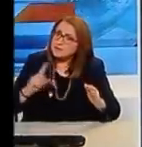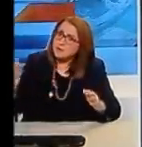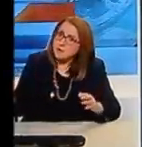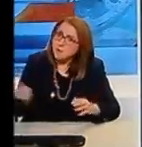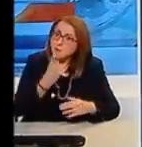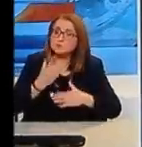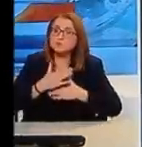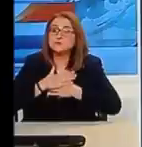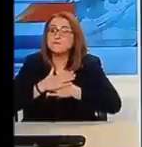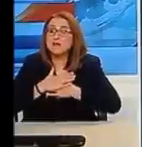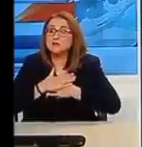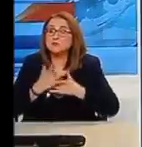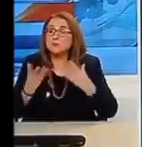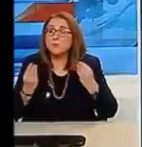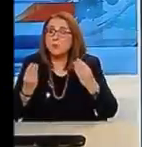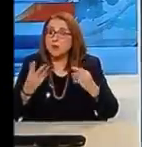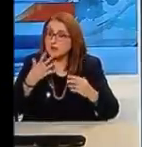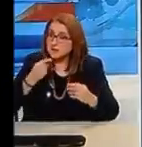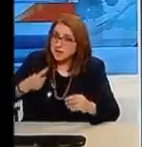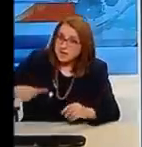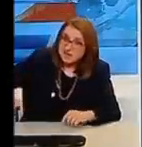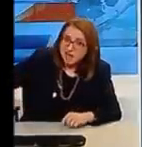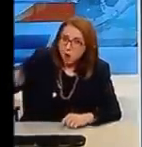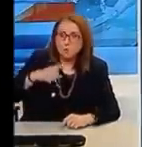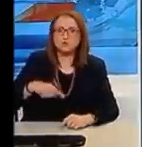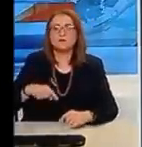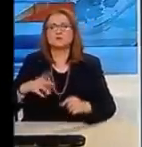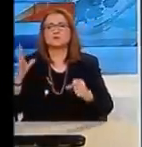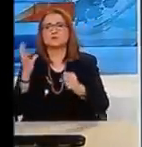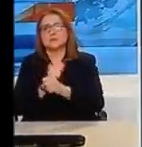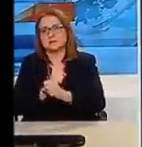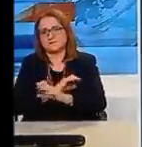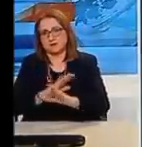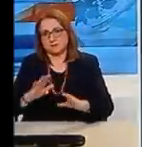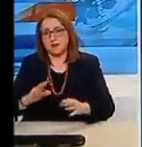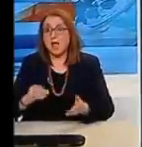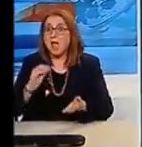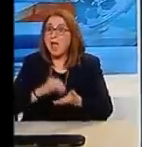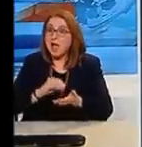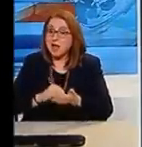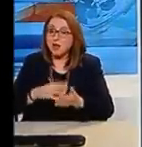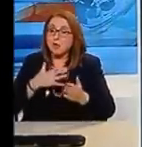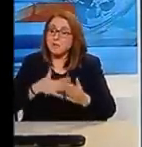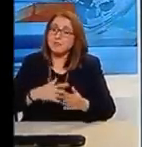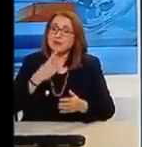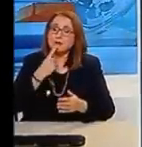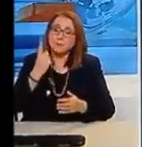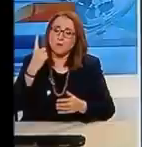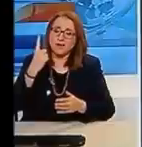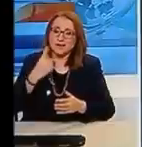αποτέλεσμα. Όμως νιώθω την ανάγκη να ευχαριστήσω και δημόσια και να κάνω ιδιαίτερη μνήμα